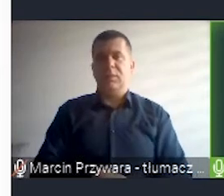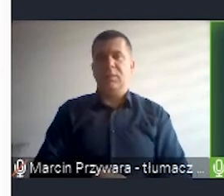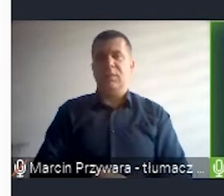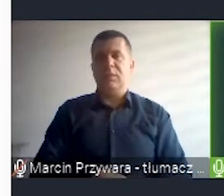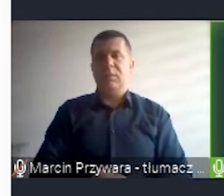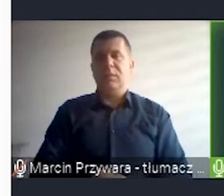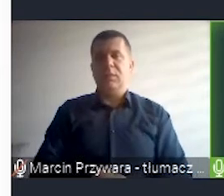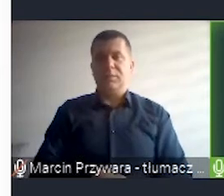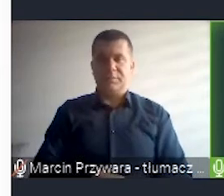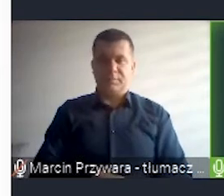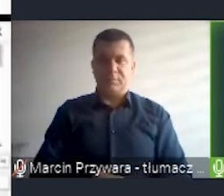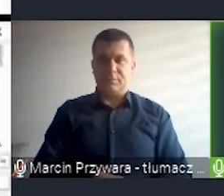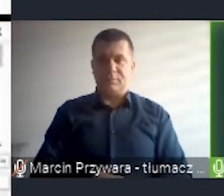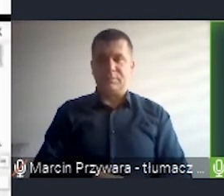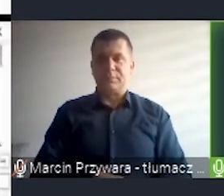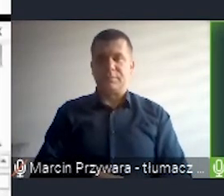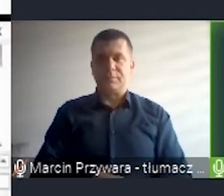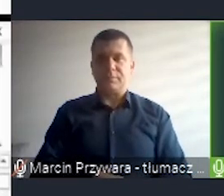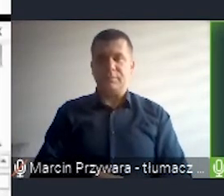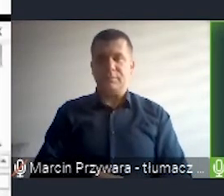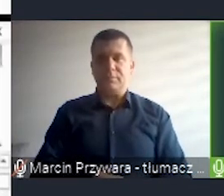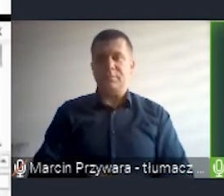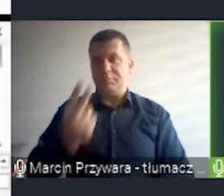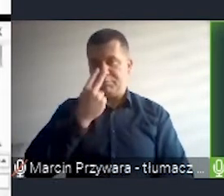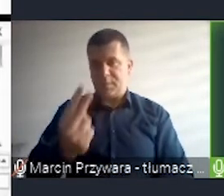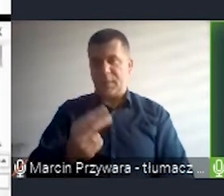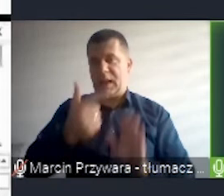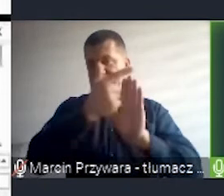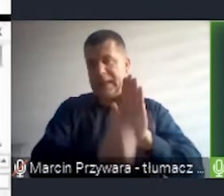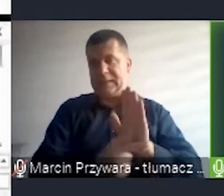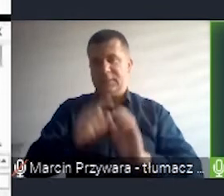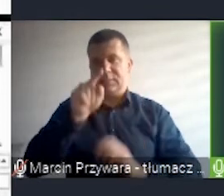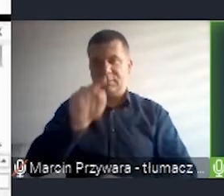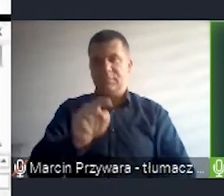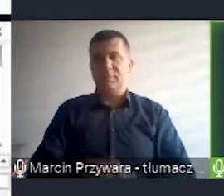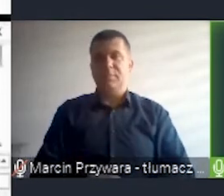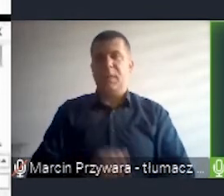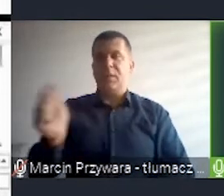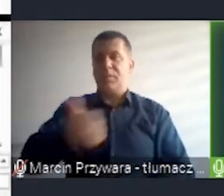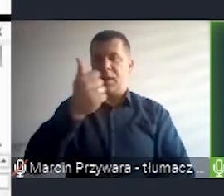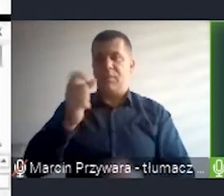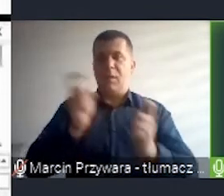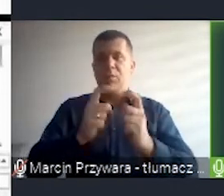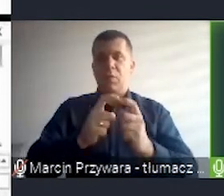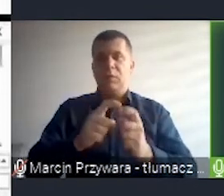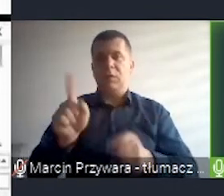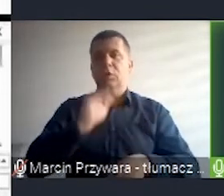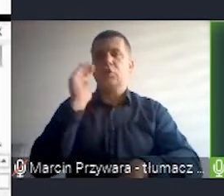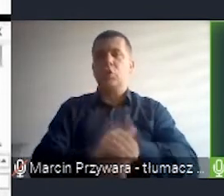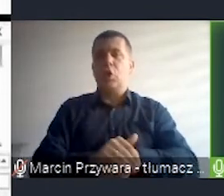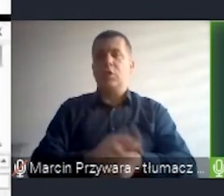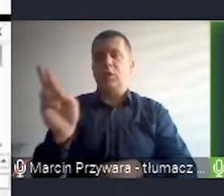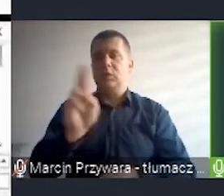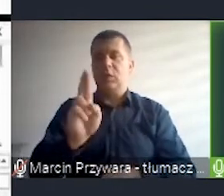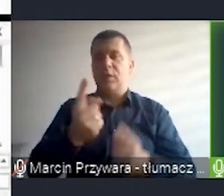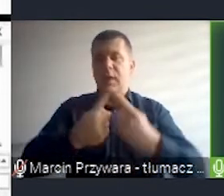śledzić tę treść. Spójrzcie proszę na listę. W pierwszym punkcie mamy zgodność rzeczową